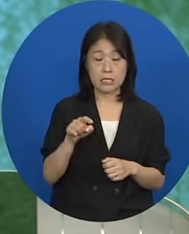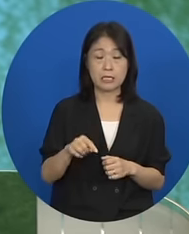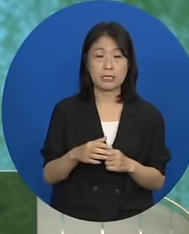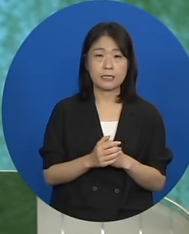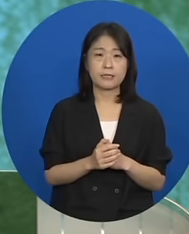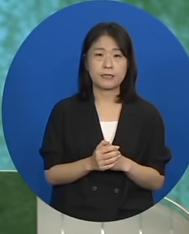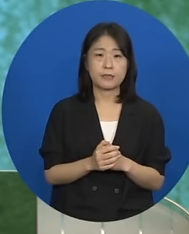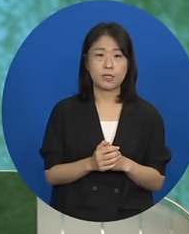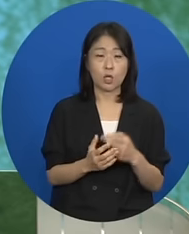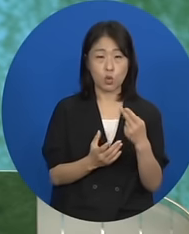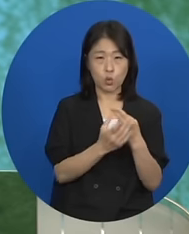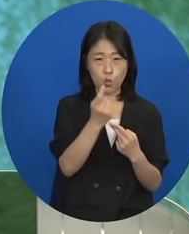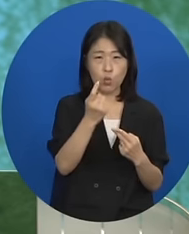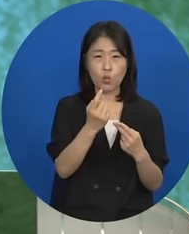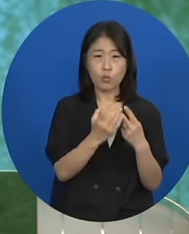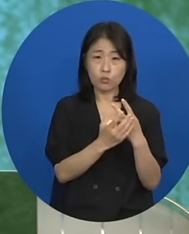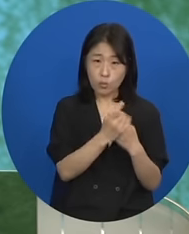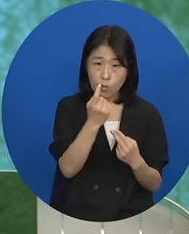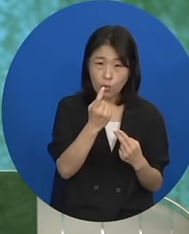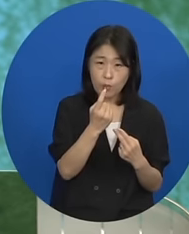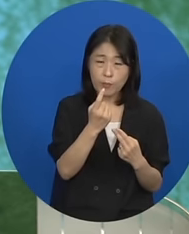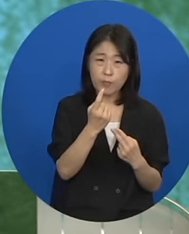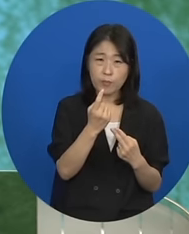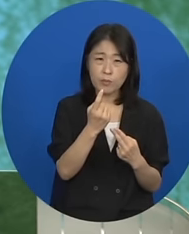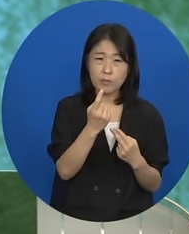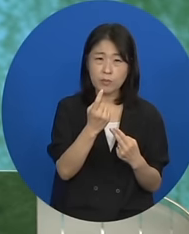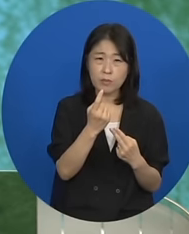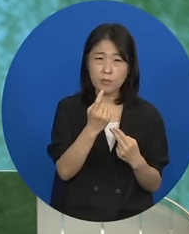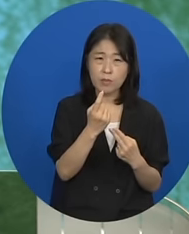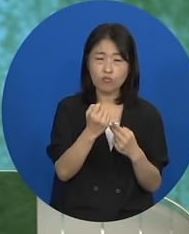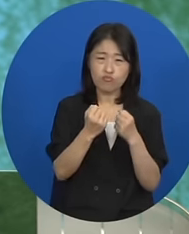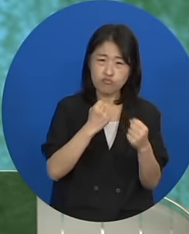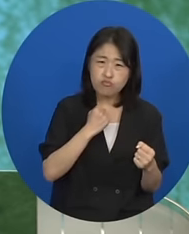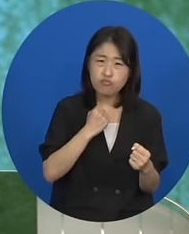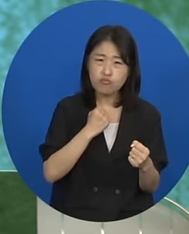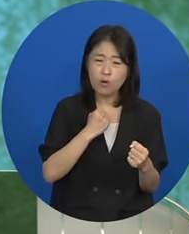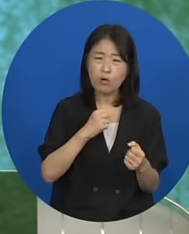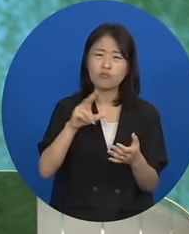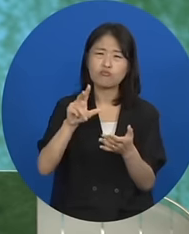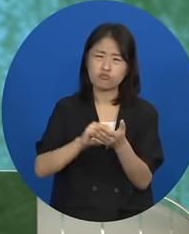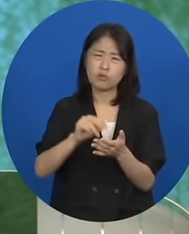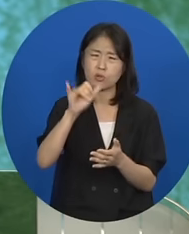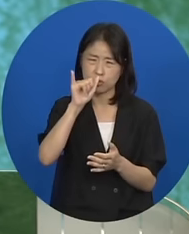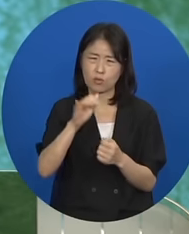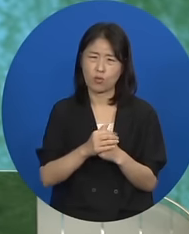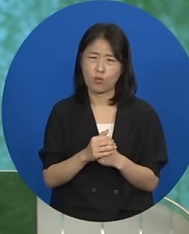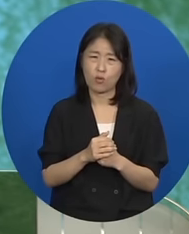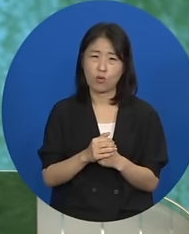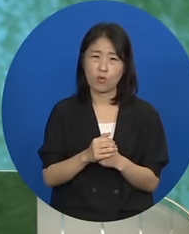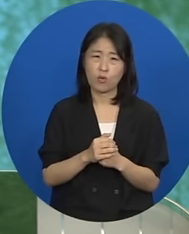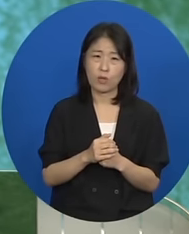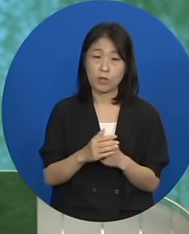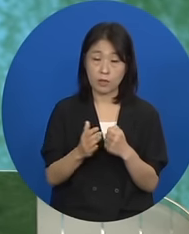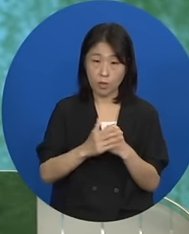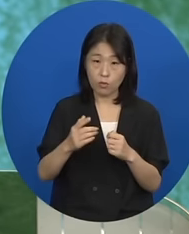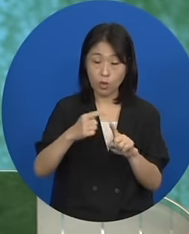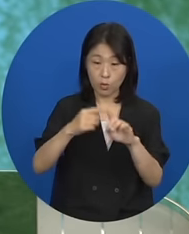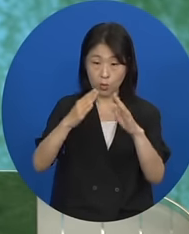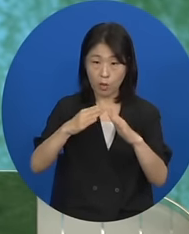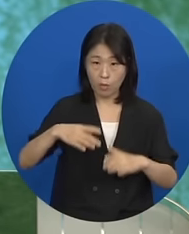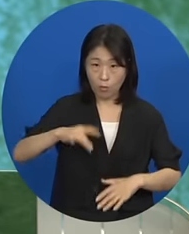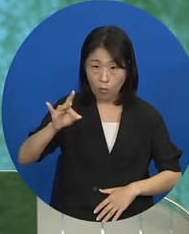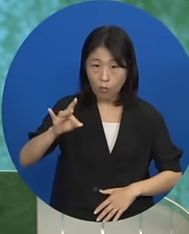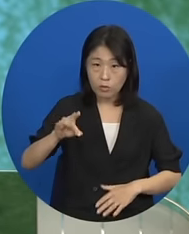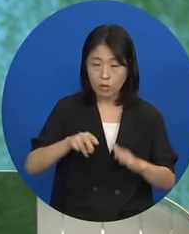통일이 되어도 이것이 문제입니다 그러니 하나님께서 우리에게 교회가 먼저 통일민 그을 품어라 그들과 함께